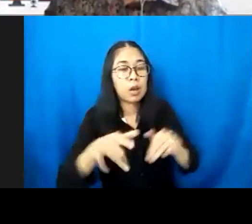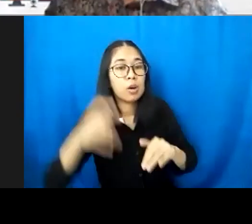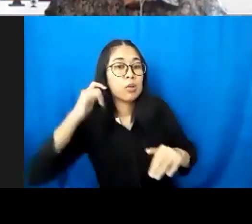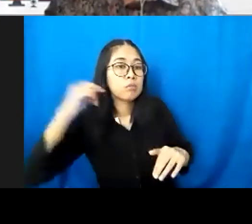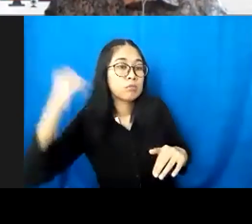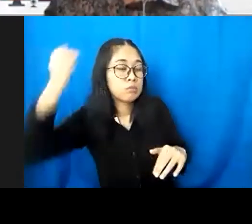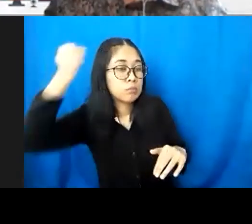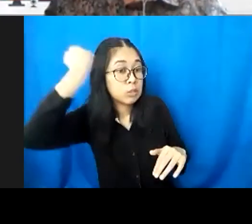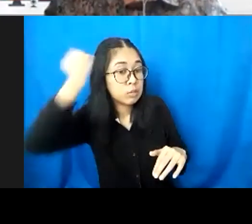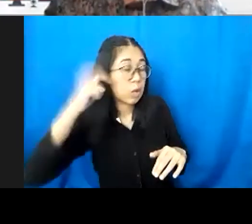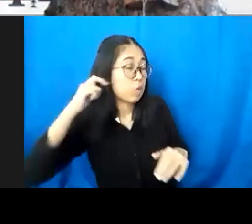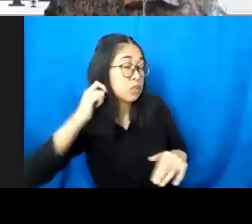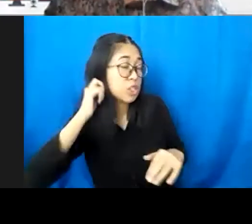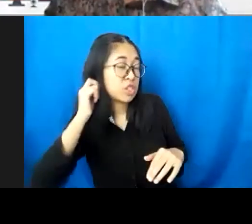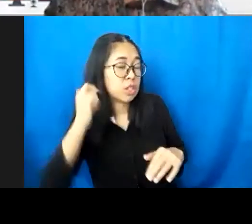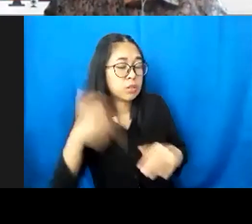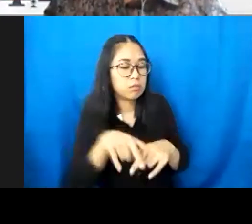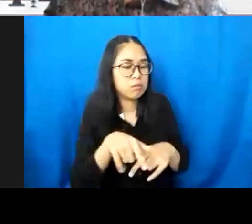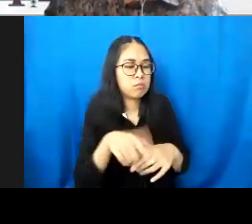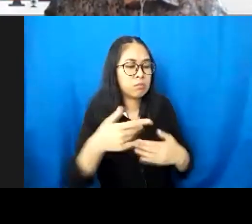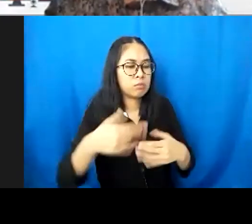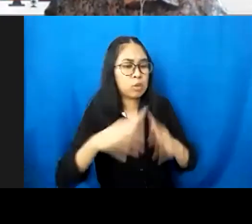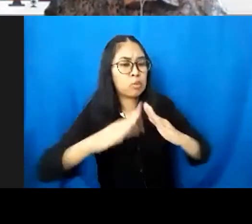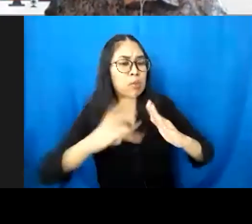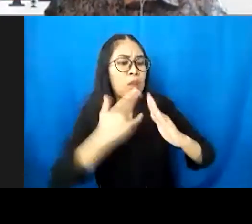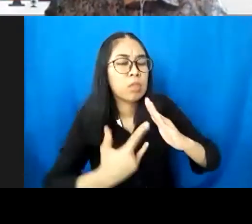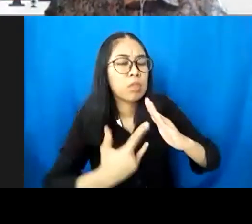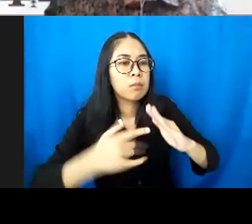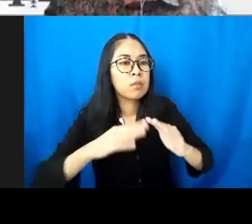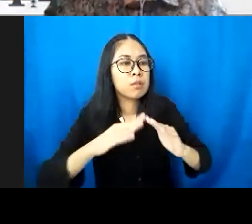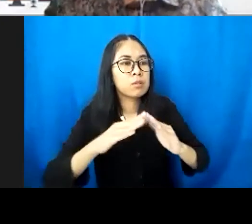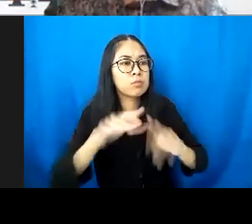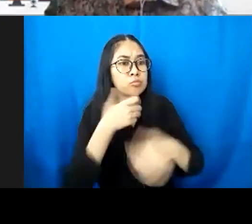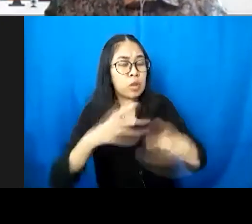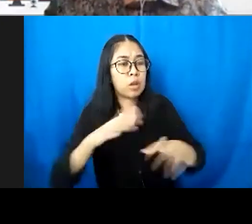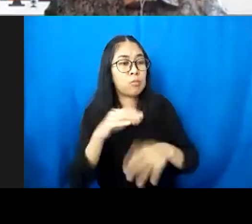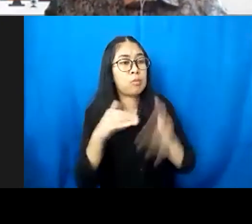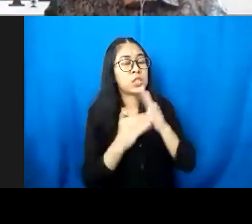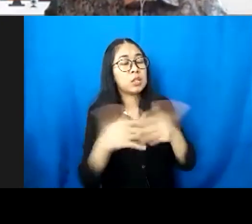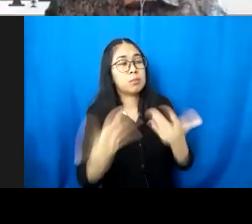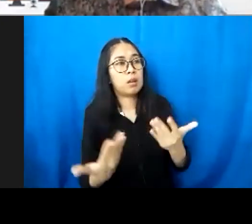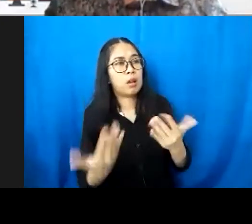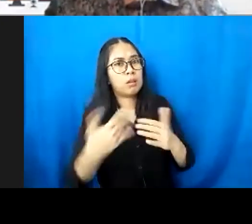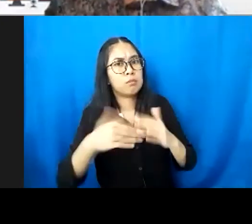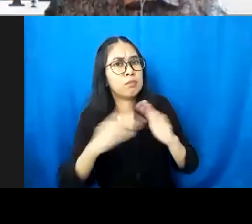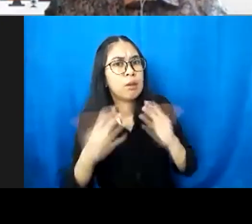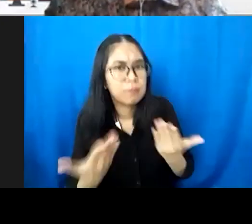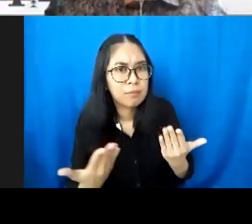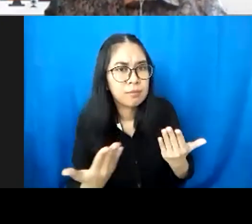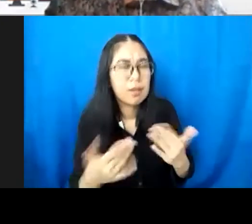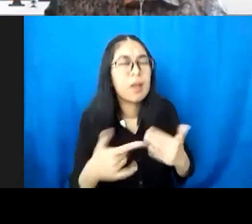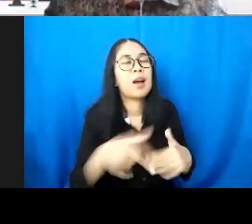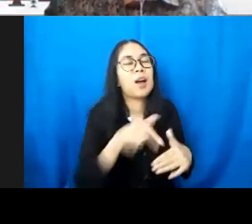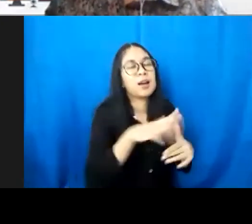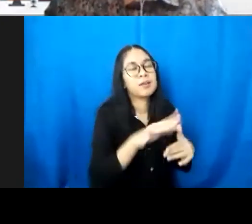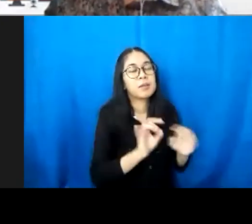pulang ke rumah, yaudah deh saya mau pulang ke rumah mau istirahat gitu. Tapi kan istri mau pulang ke rumah akhirnya harus bekerja lagi. Jadi buat saya sih harus ada